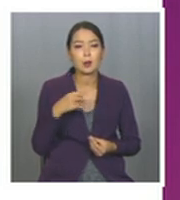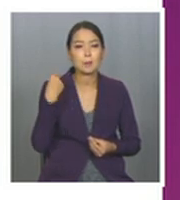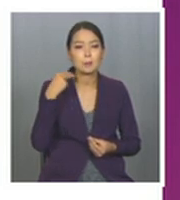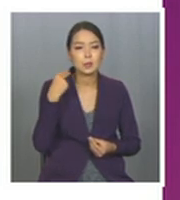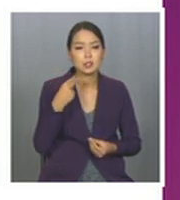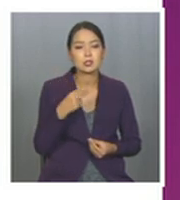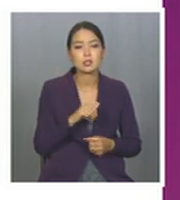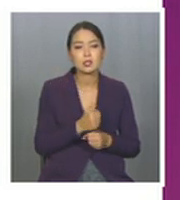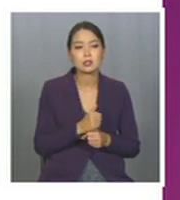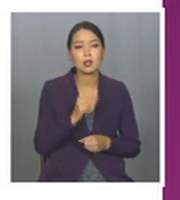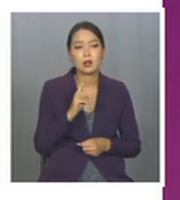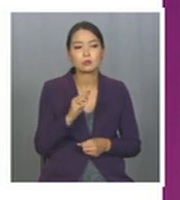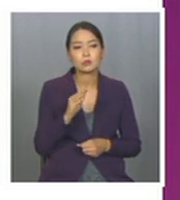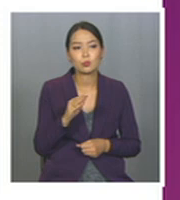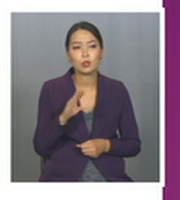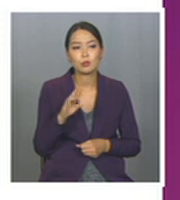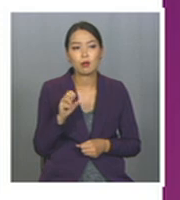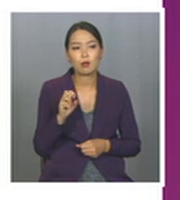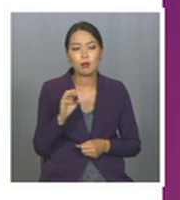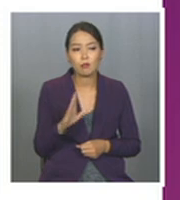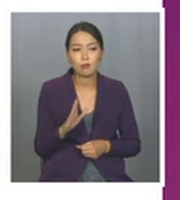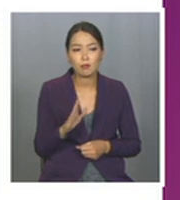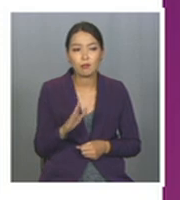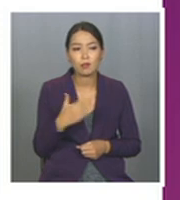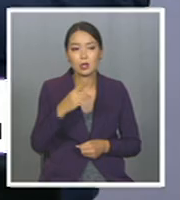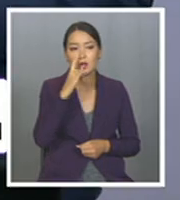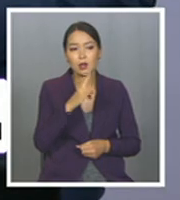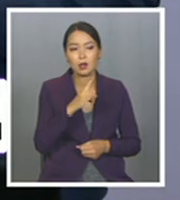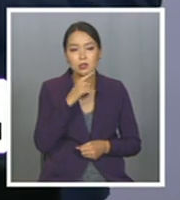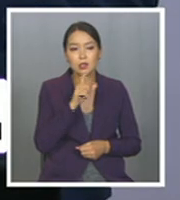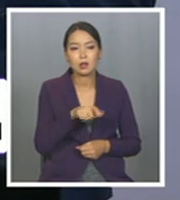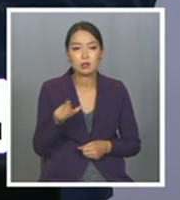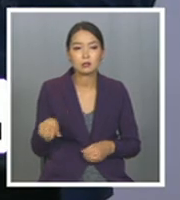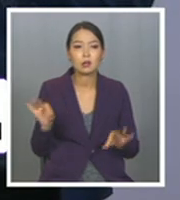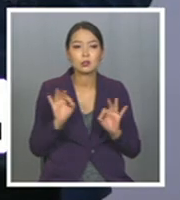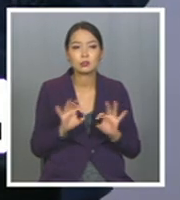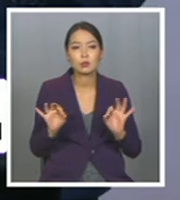Жомарт Тоқаевтың Қазақстан халқына жолдауында